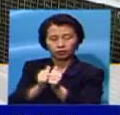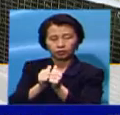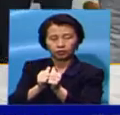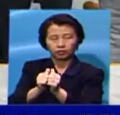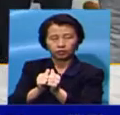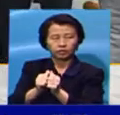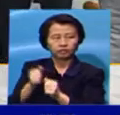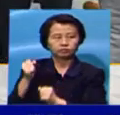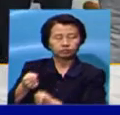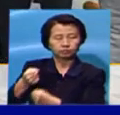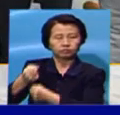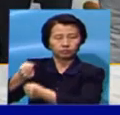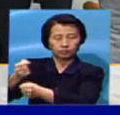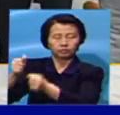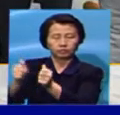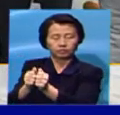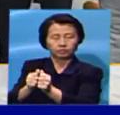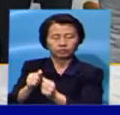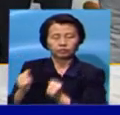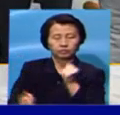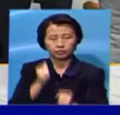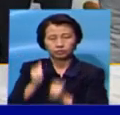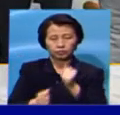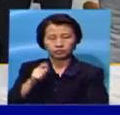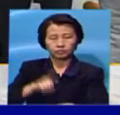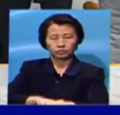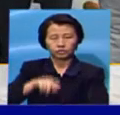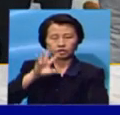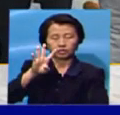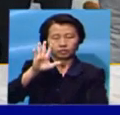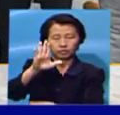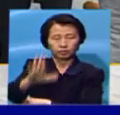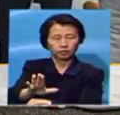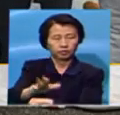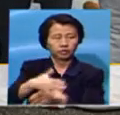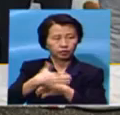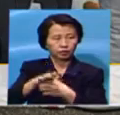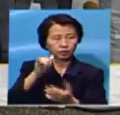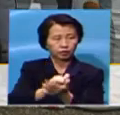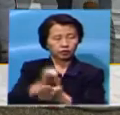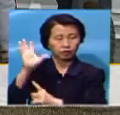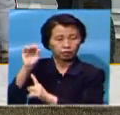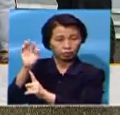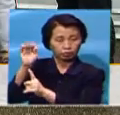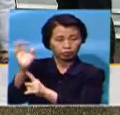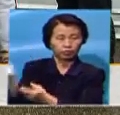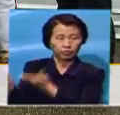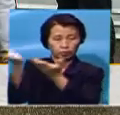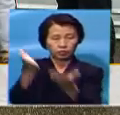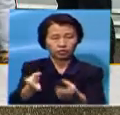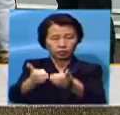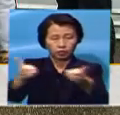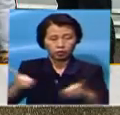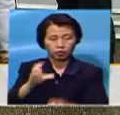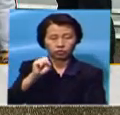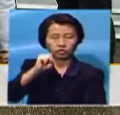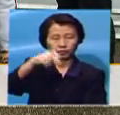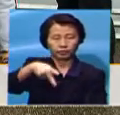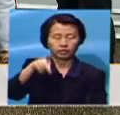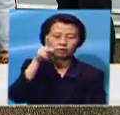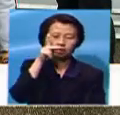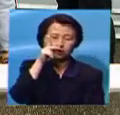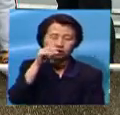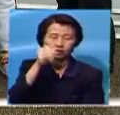berkenaan larian Ubur di kota Star sekitar pukul 4 petang selepas ini Ubur akan dibawa ke daerah sungai petani Kedah